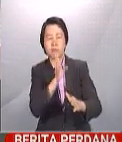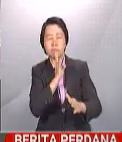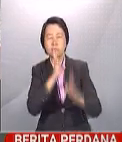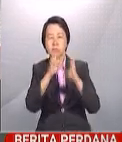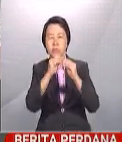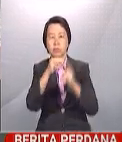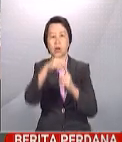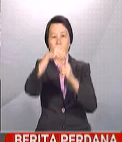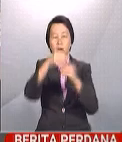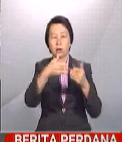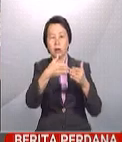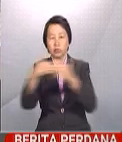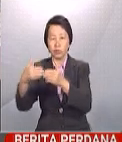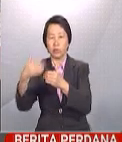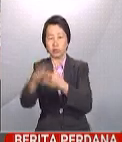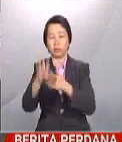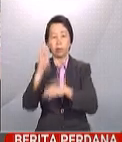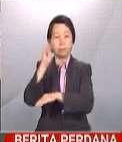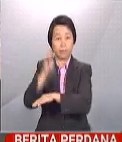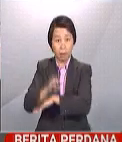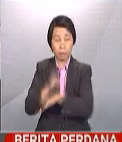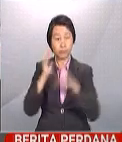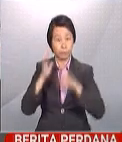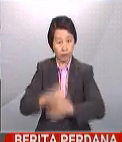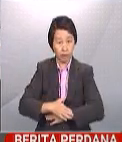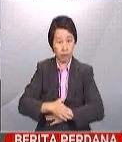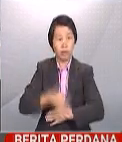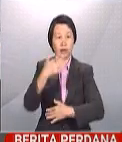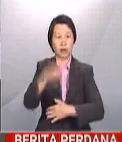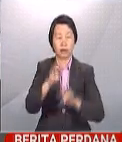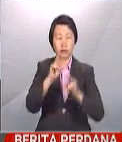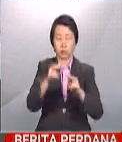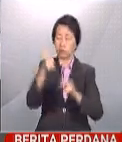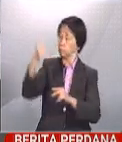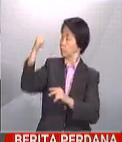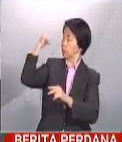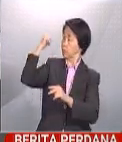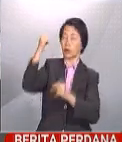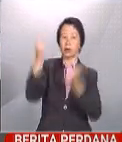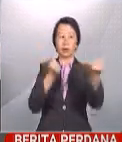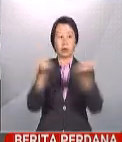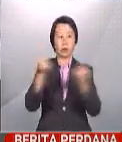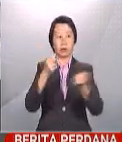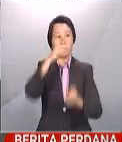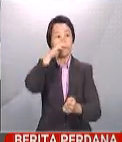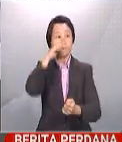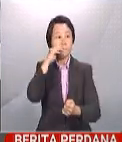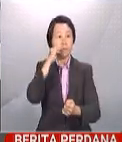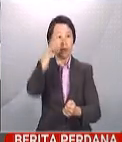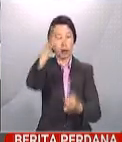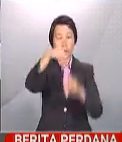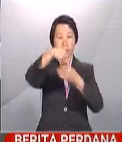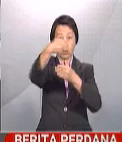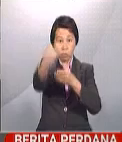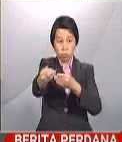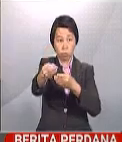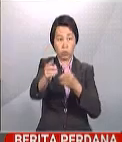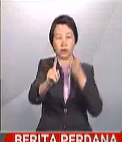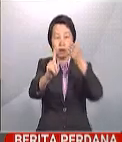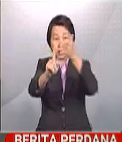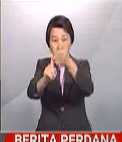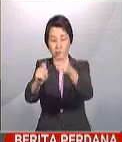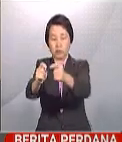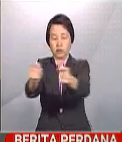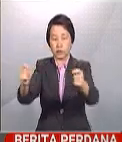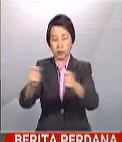itu akan disambung semula selepas maghrib. Dan kalau anda boleh saksikan di belakang saya ini, kenderaan yang membawa Tuan Sri Muhyiddin Yassin juga akan keluar menuju ke